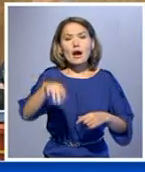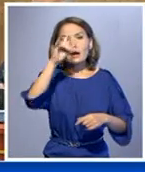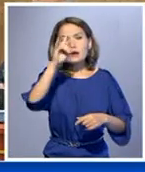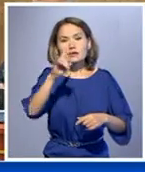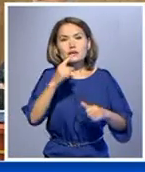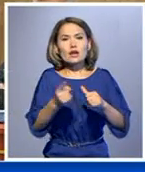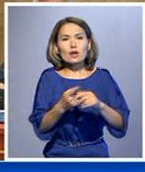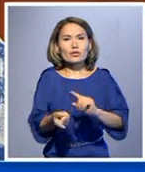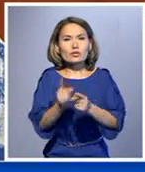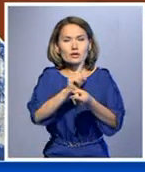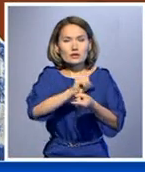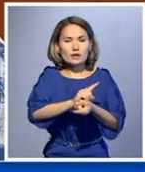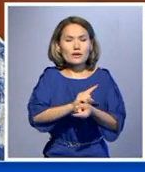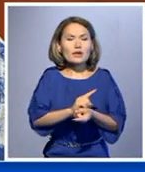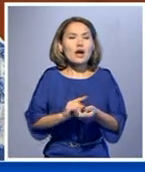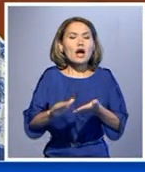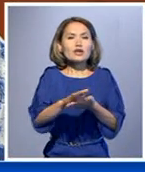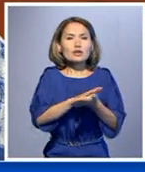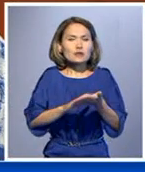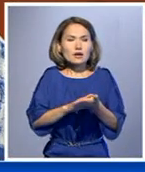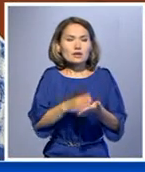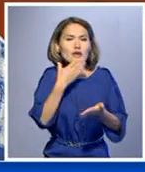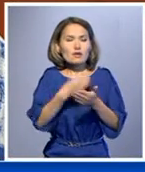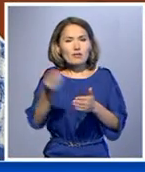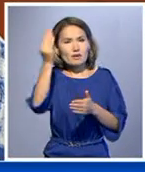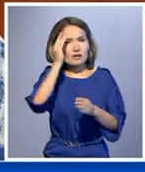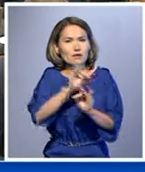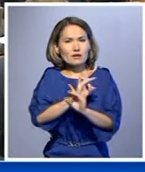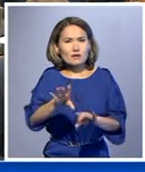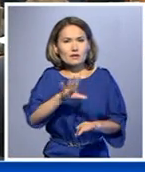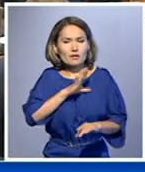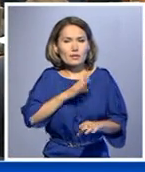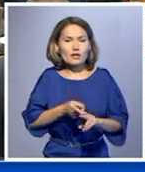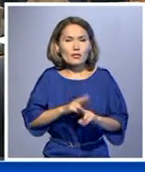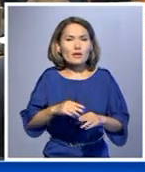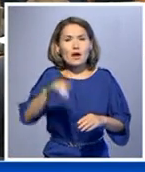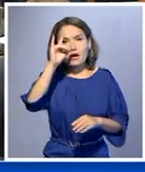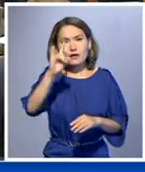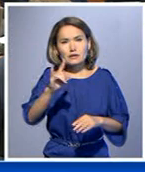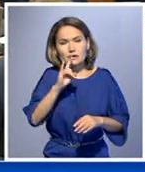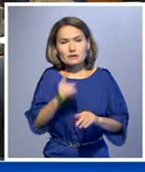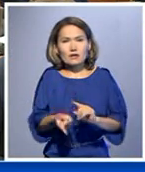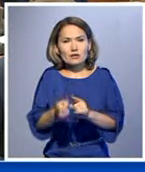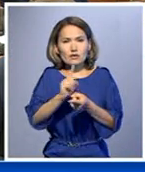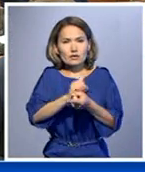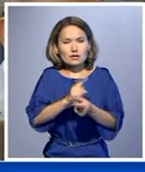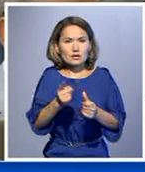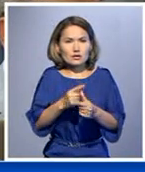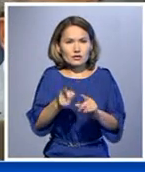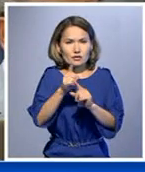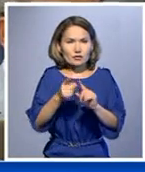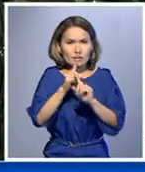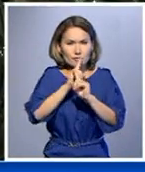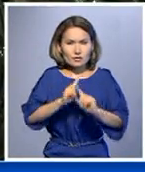сұхбатында елдің атауын өзгертуге ешқандай пікір айтқан жоқпын. Француздық тілшілер менің сөзімді бұрмалап берген дейді.